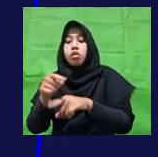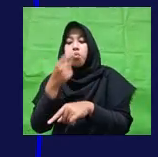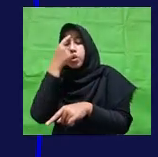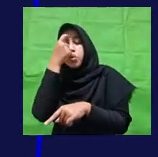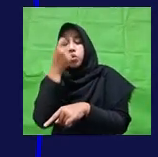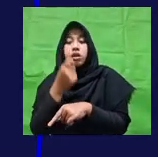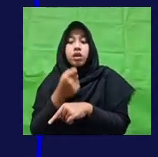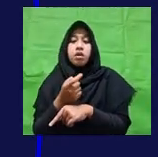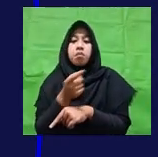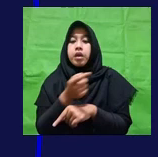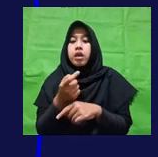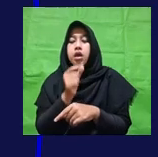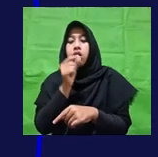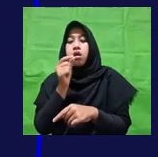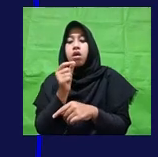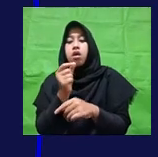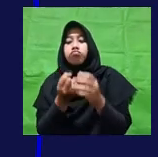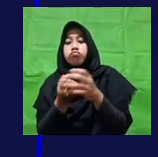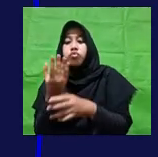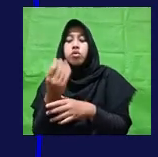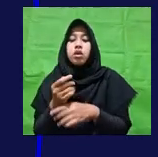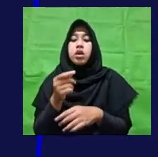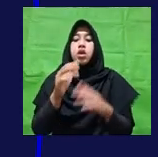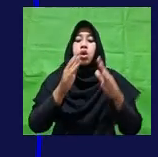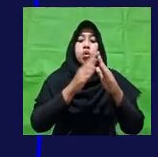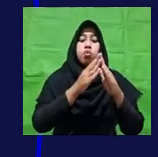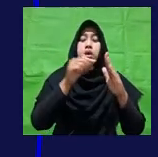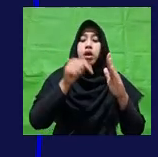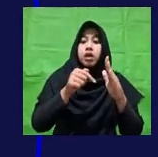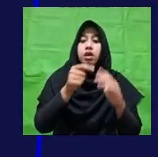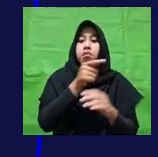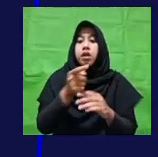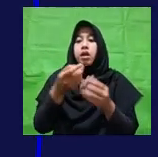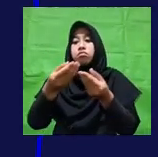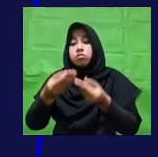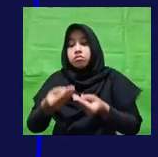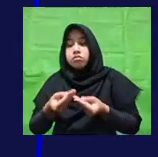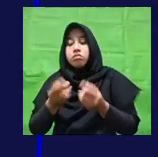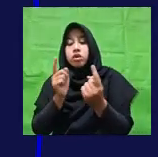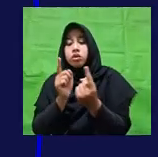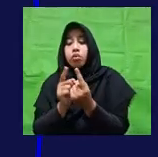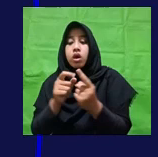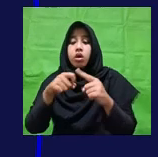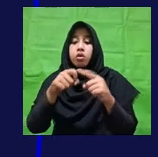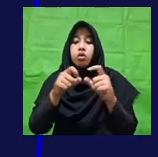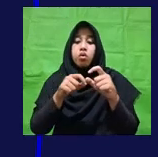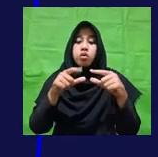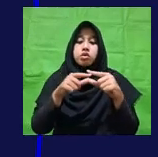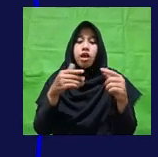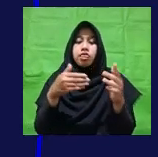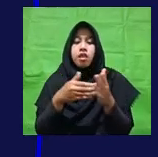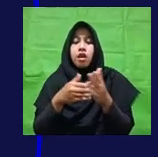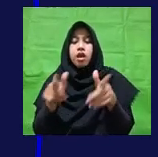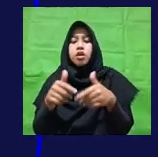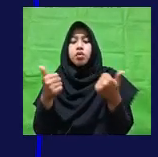mereka unggah. Di dalam rumah inilah mereka dapat menemukan berbagai kosa tantangan hidup beserta dengan piranti,